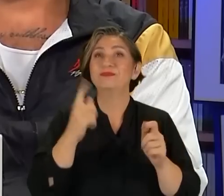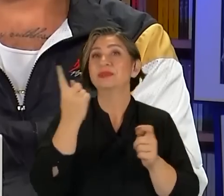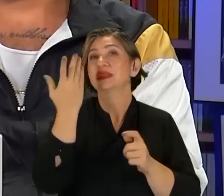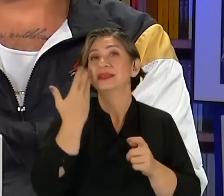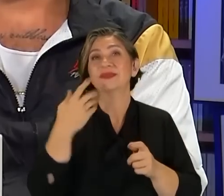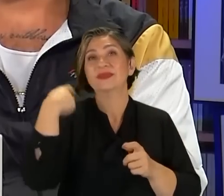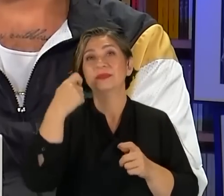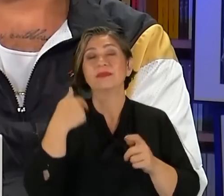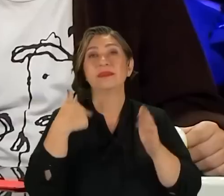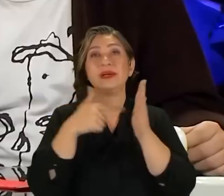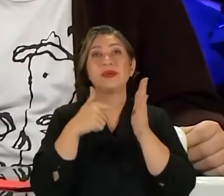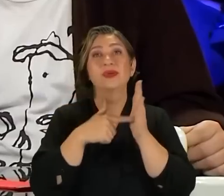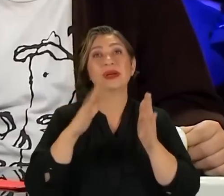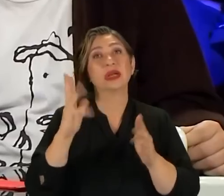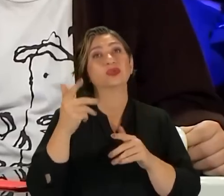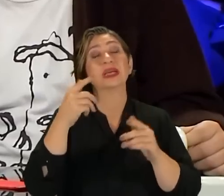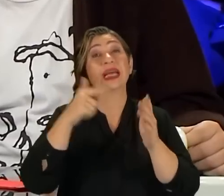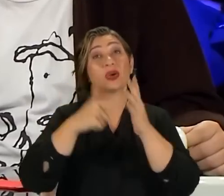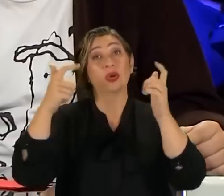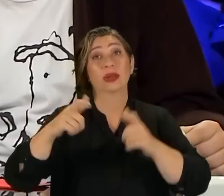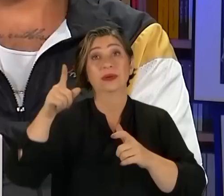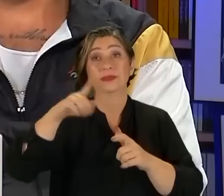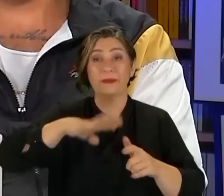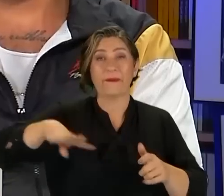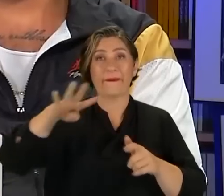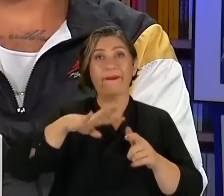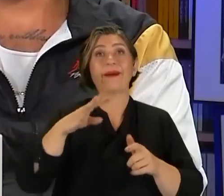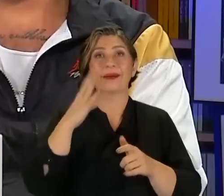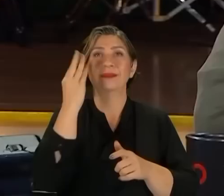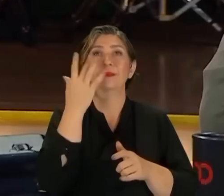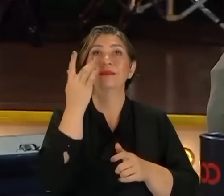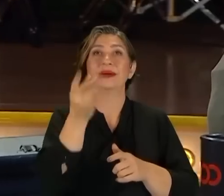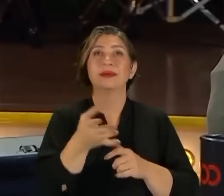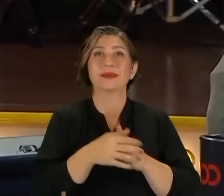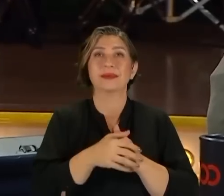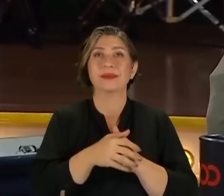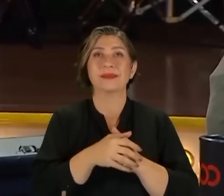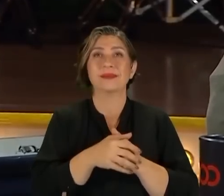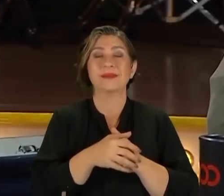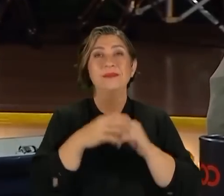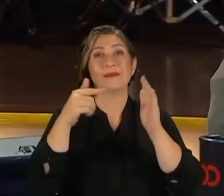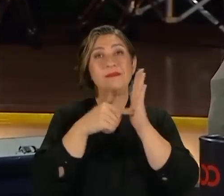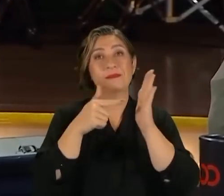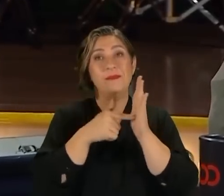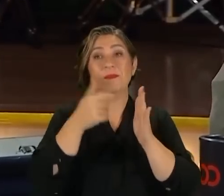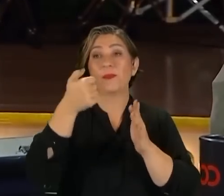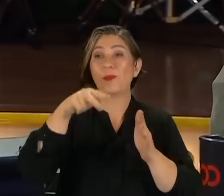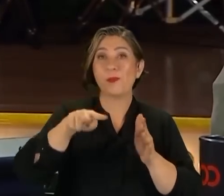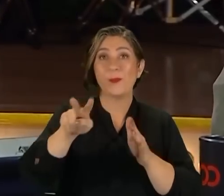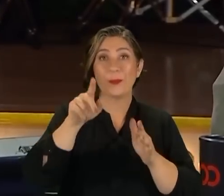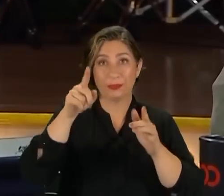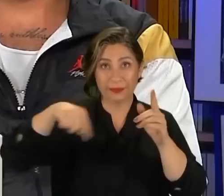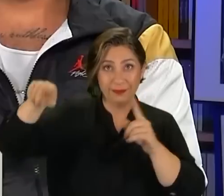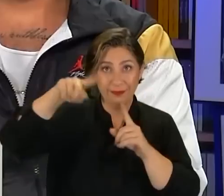şey izleyerek, film bizim izleyerek. Kadıköy'de geçiyor aslında. Özellikle dördümüzün. O anlaşılıyor. Nasıl? Yani Kadıköy, altı yol